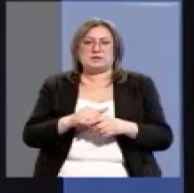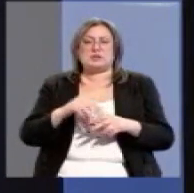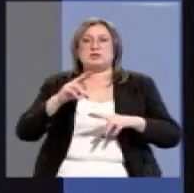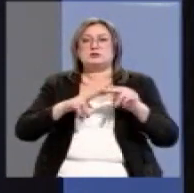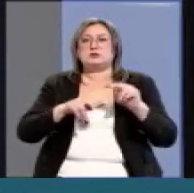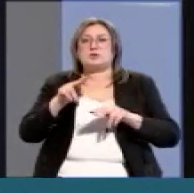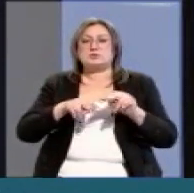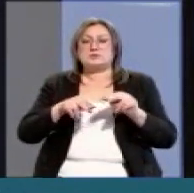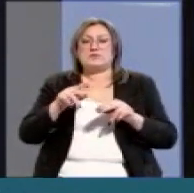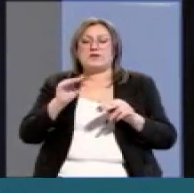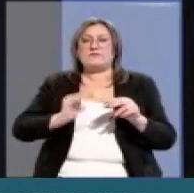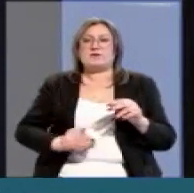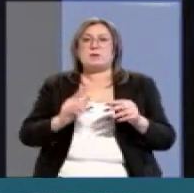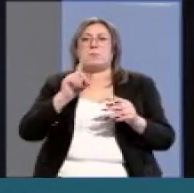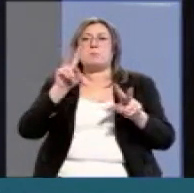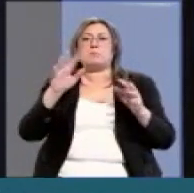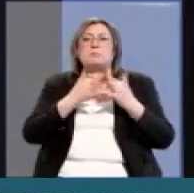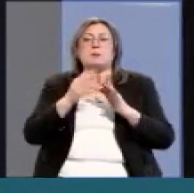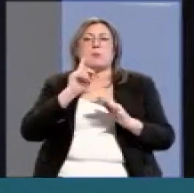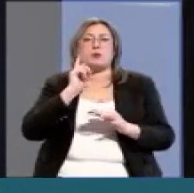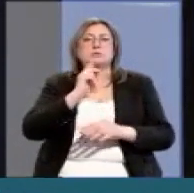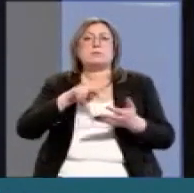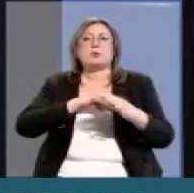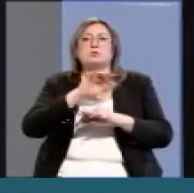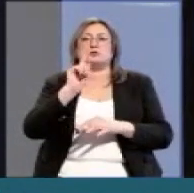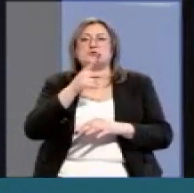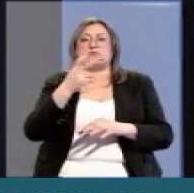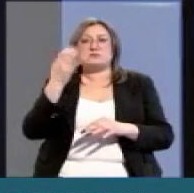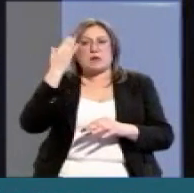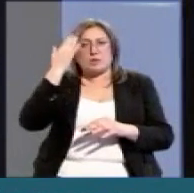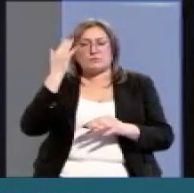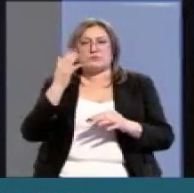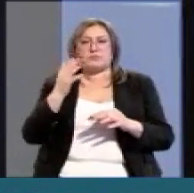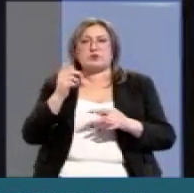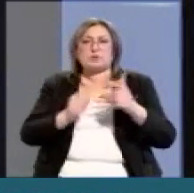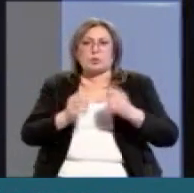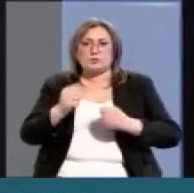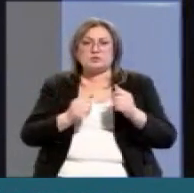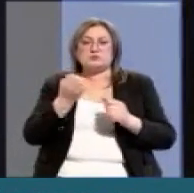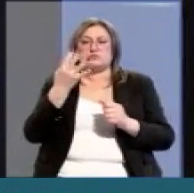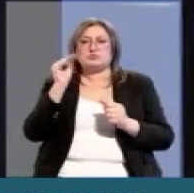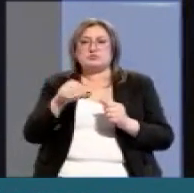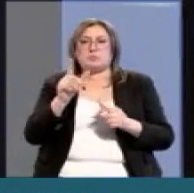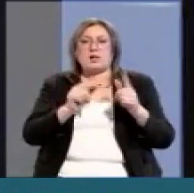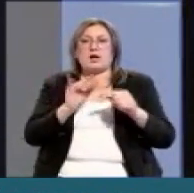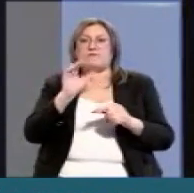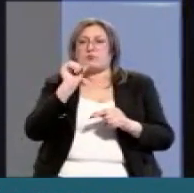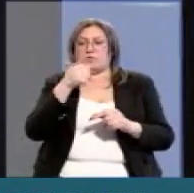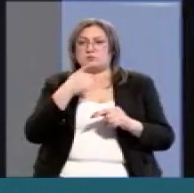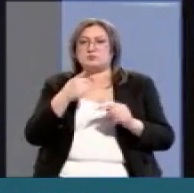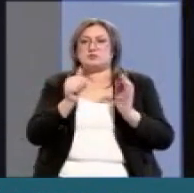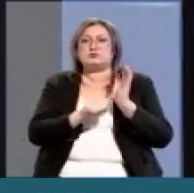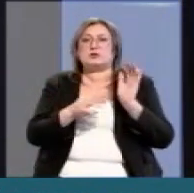строительство молочно-товарной фирмы в селе Молодежное. Проектная мощность 1200 голов, дойных коров, 14 тысяч тонн молока в год.